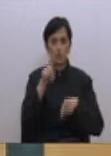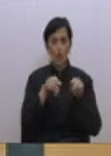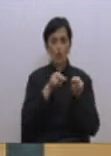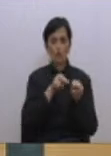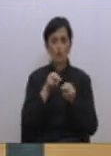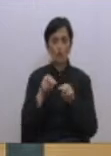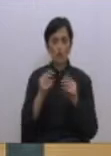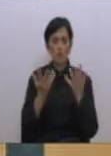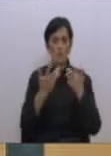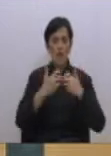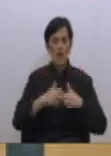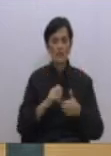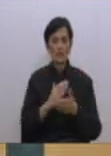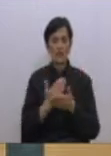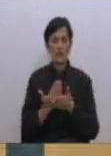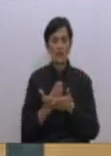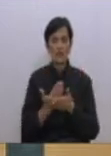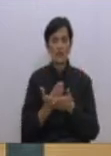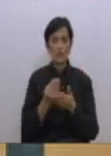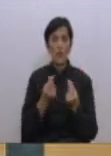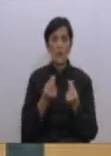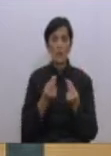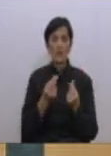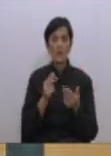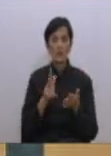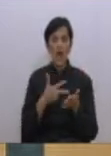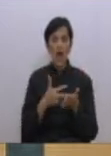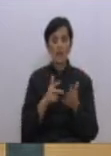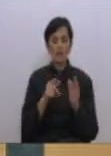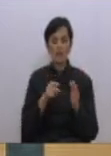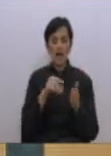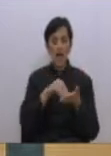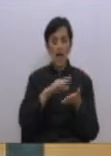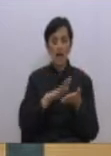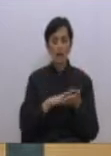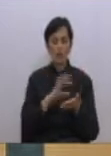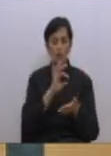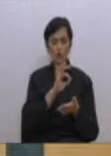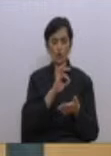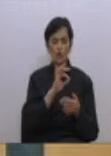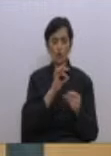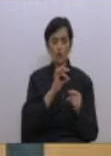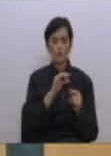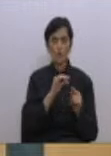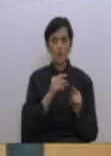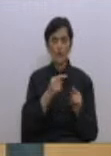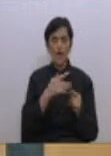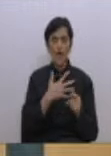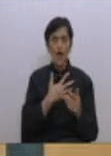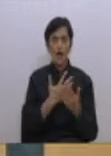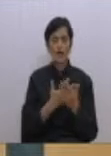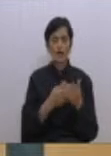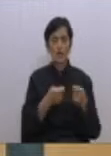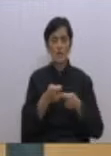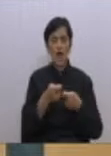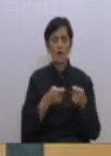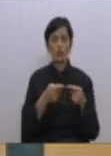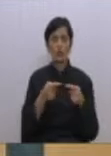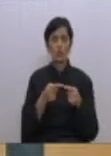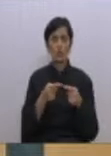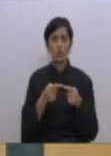კონტროლის მექანიზმების ნაწილი. ფინანსურ ანგარიშებში აღურიცხავი და ნულოვანი აქტივების მართვის კუთხით